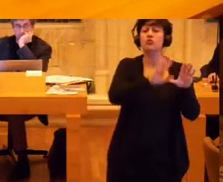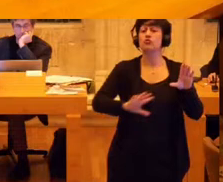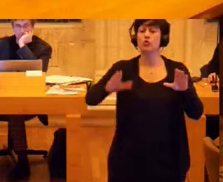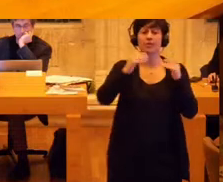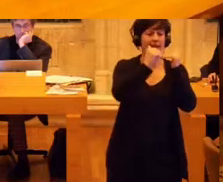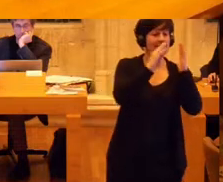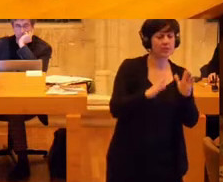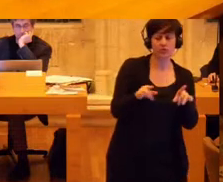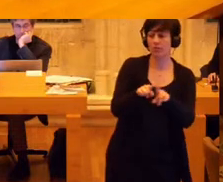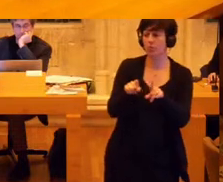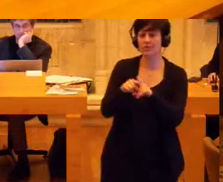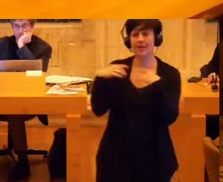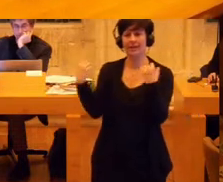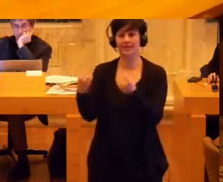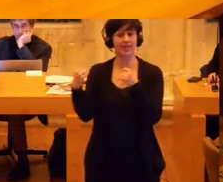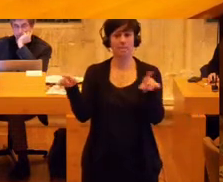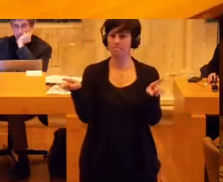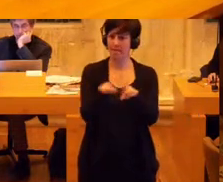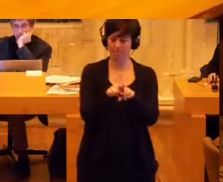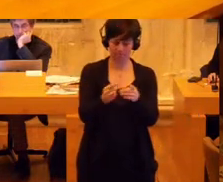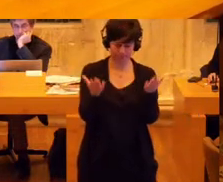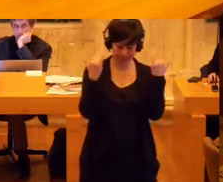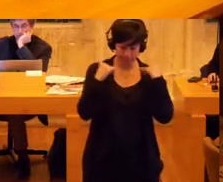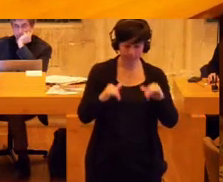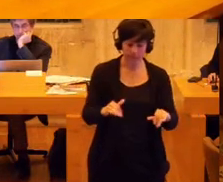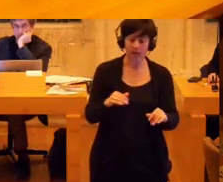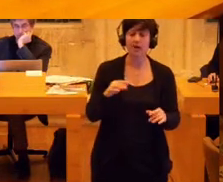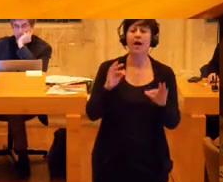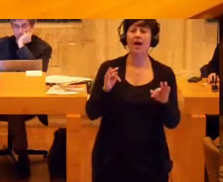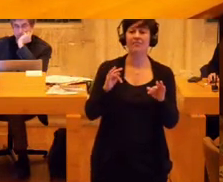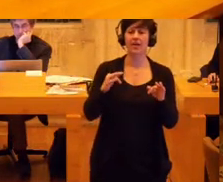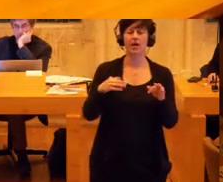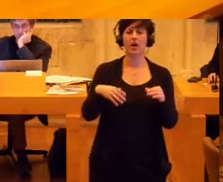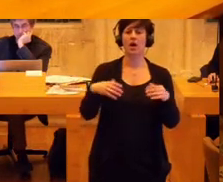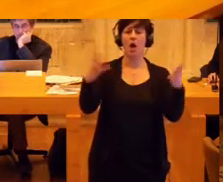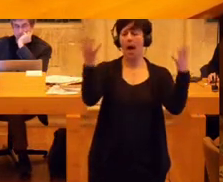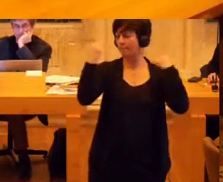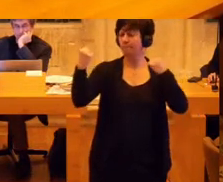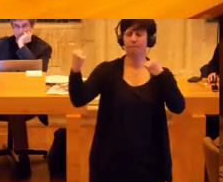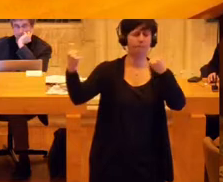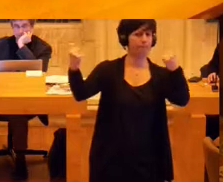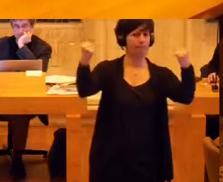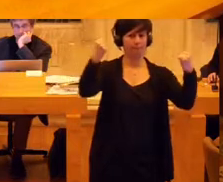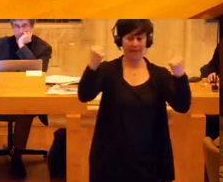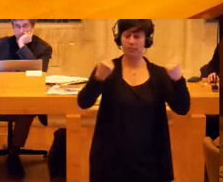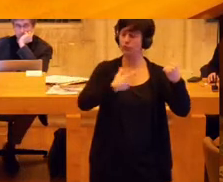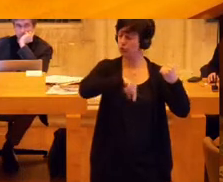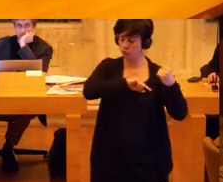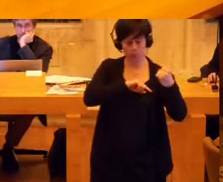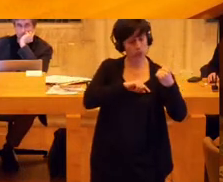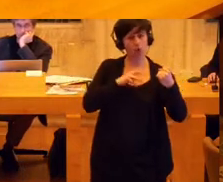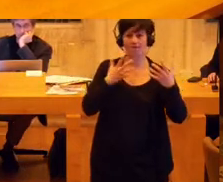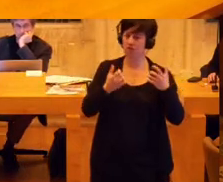pour les zones d'activité. En termes d'extinction horaire, on va pousser plus loin